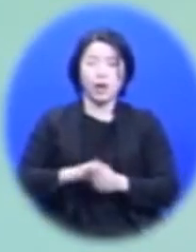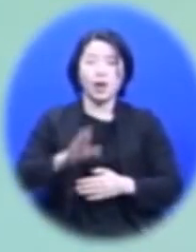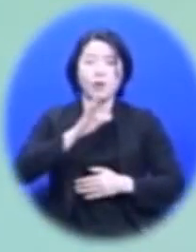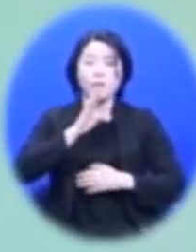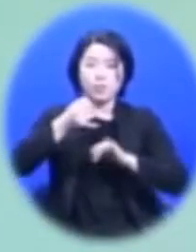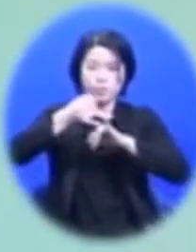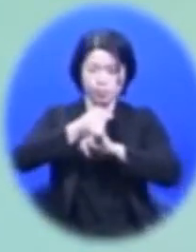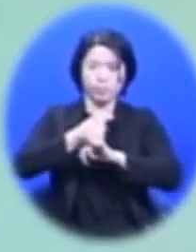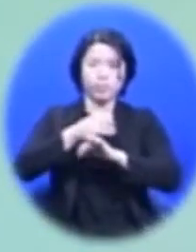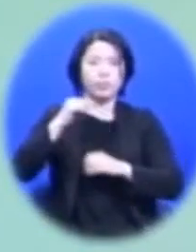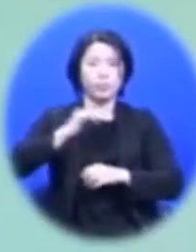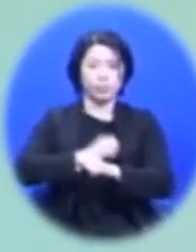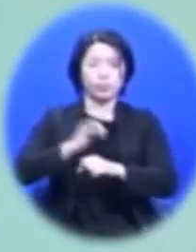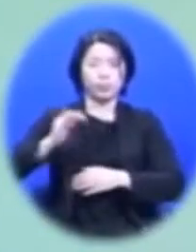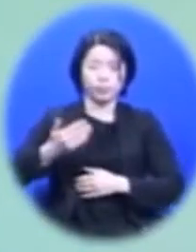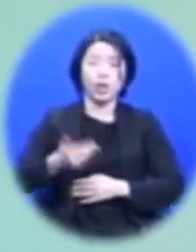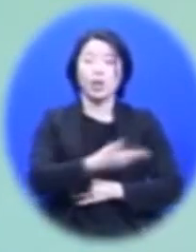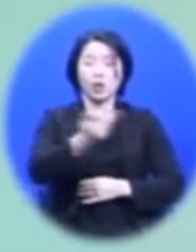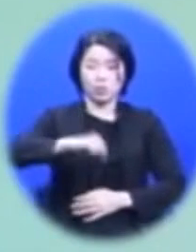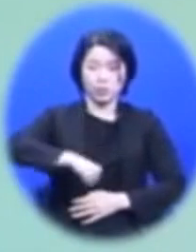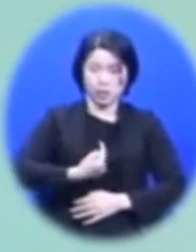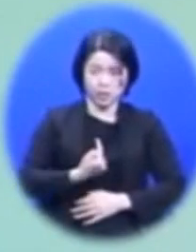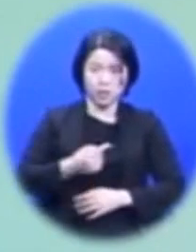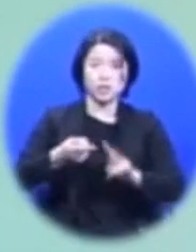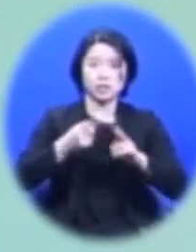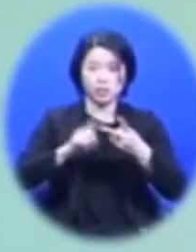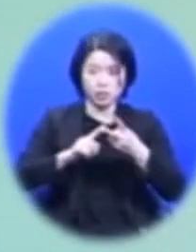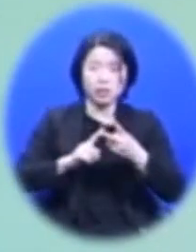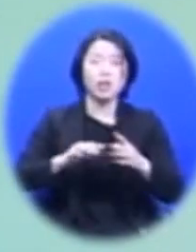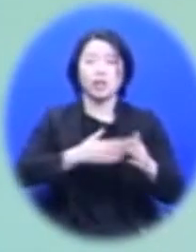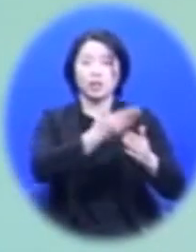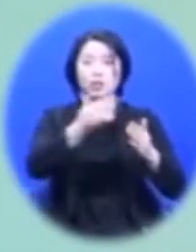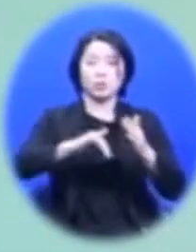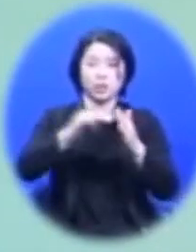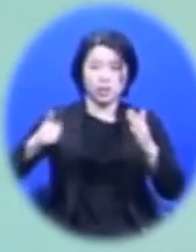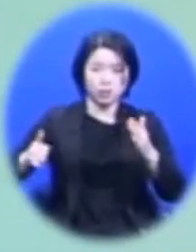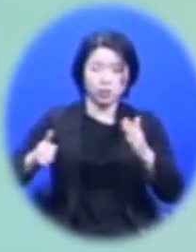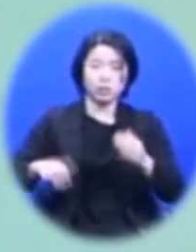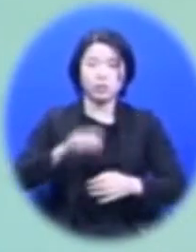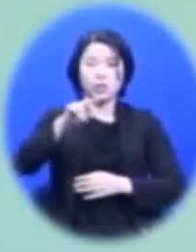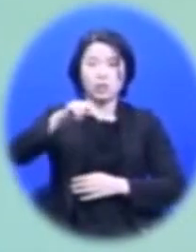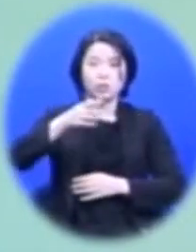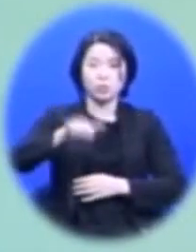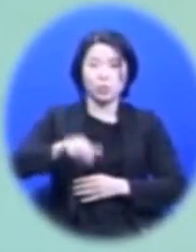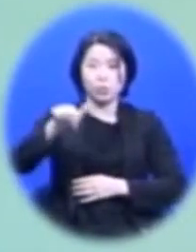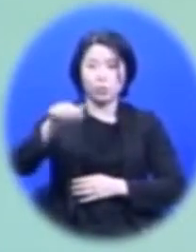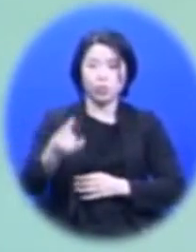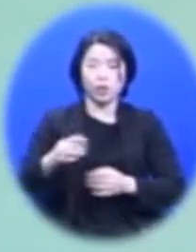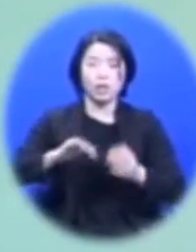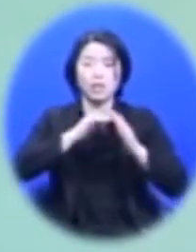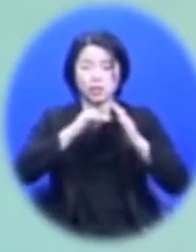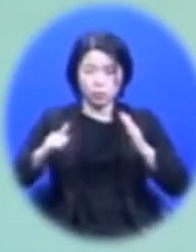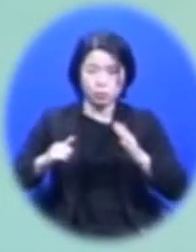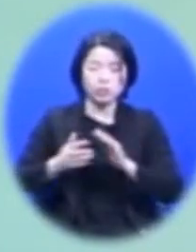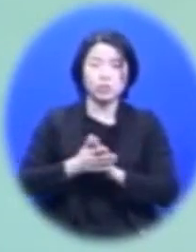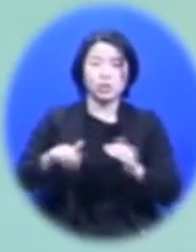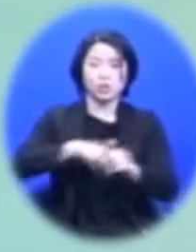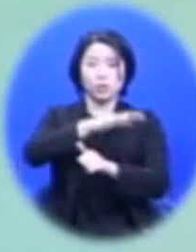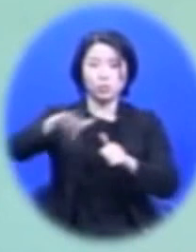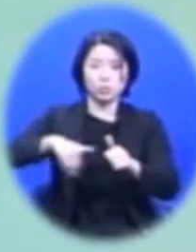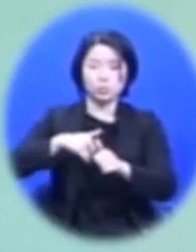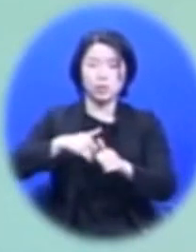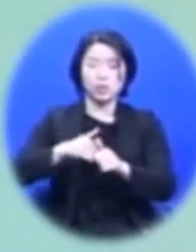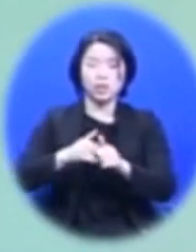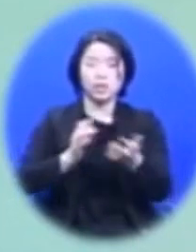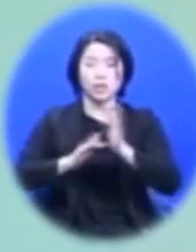반드시 그리 해야 됩니다. 여러분 자신이든 여러분의 가족이든 여러분 속해 식구든 여러분이 주변에서 예수 믿는데 죄 짓는